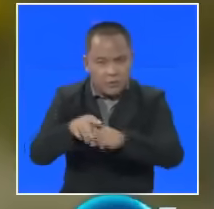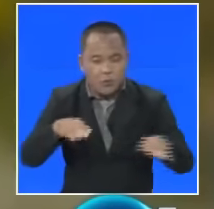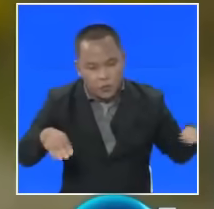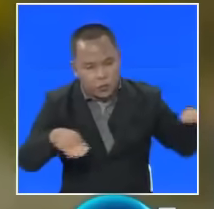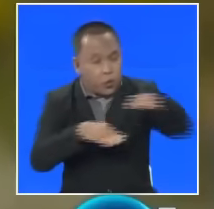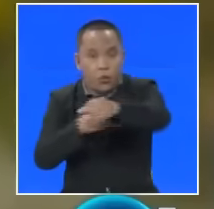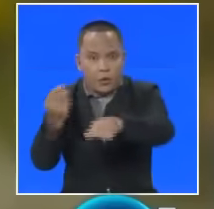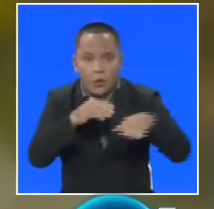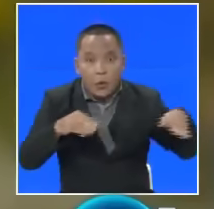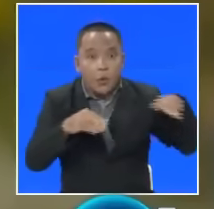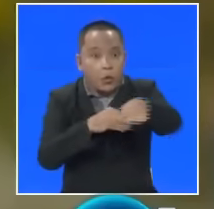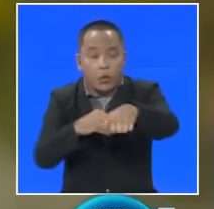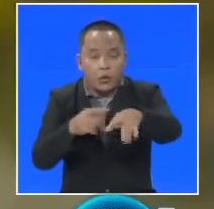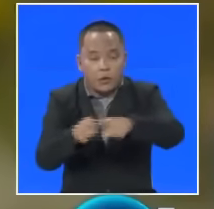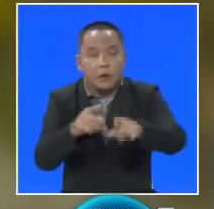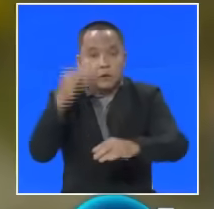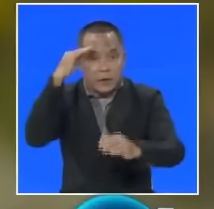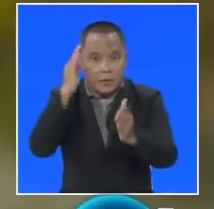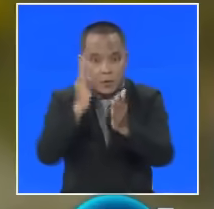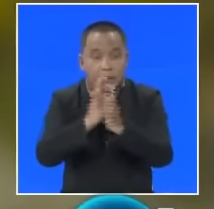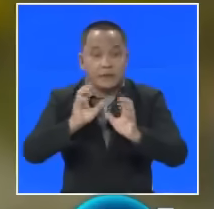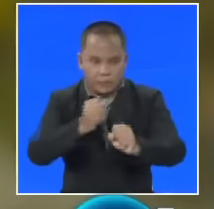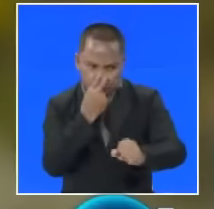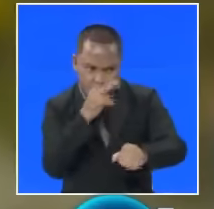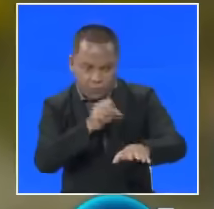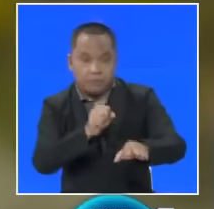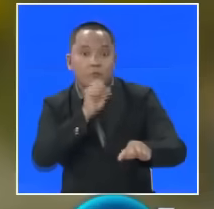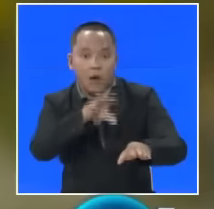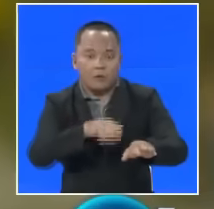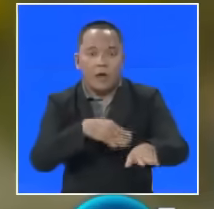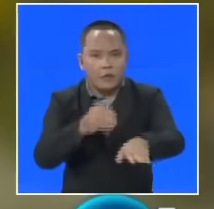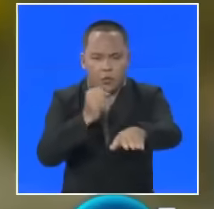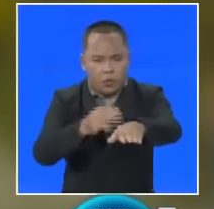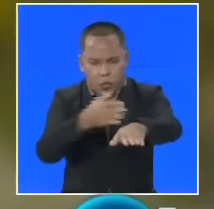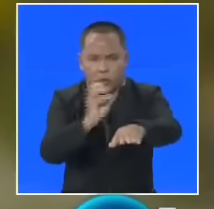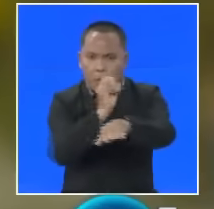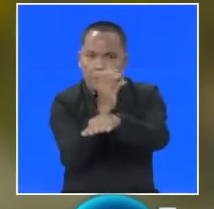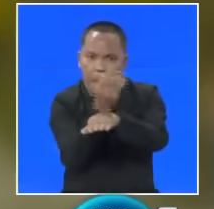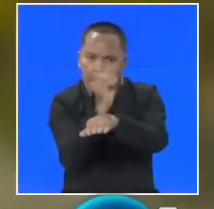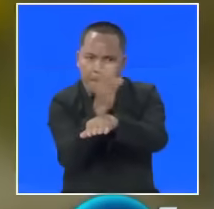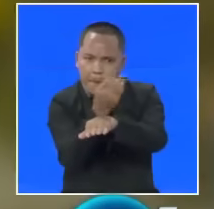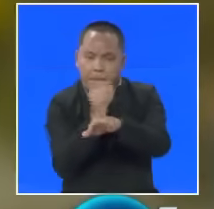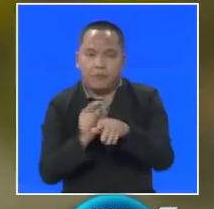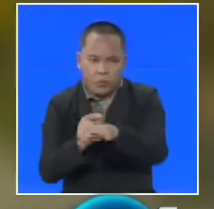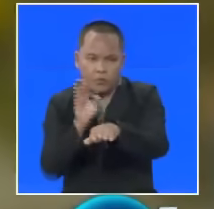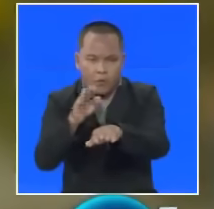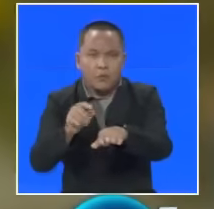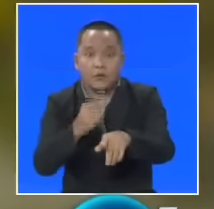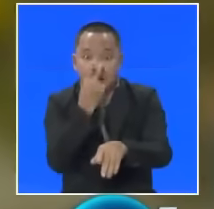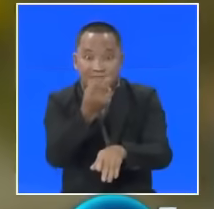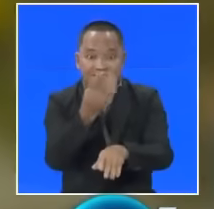านมาด้วยความเร็วสูงพอเจ้าหน้าที่ชุดจับกุมเห็นก็แสดงตัวให้สัญญาณไฟวิบวับกระพริบสีแดงๆเนี่ยคุณผู้ชมเ